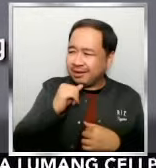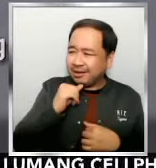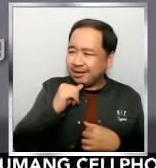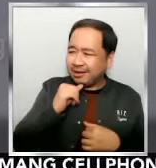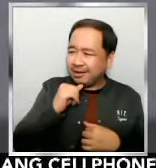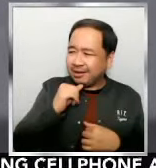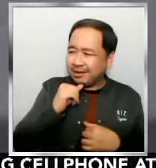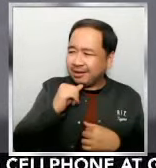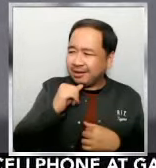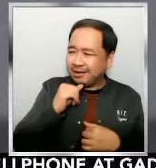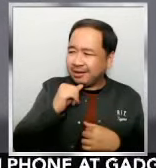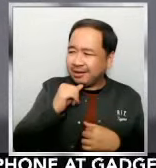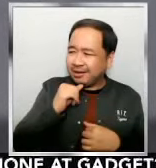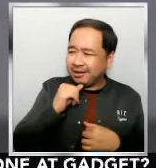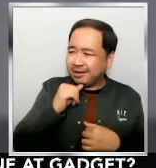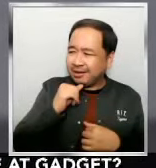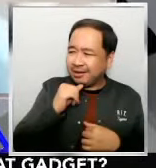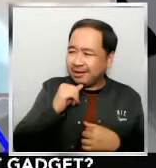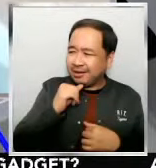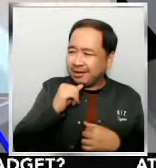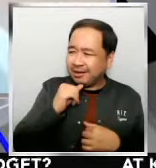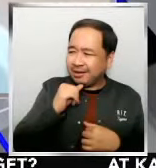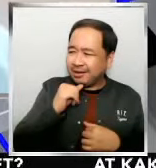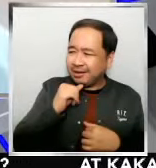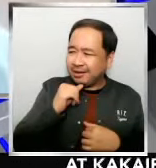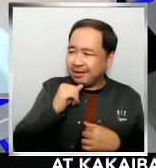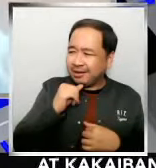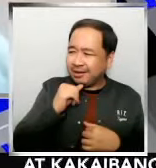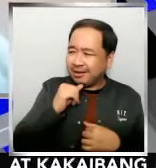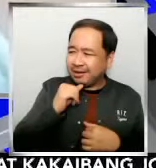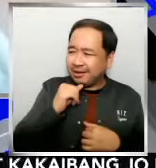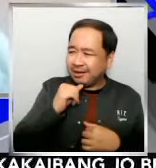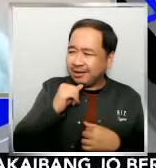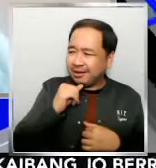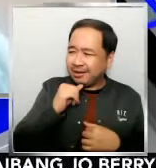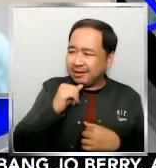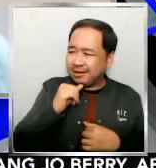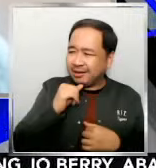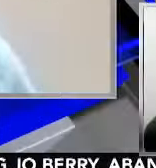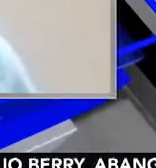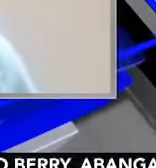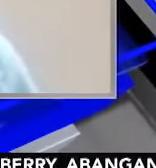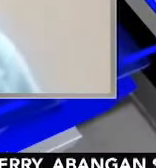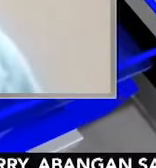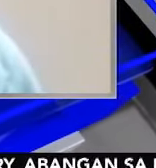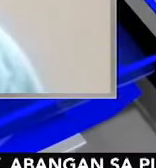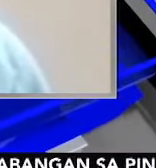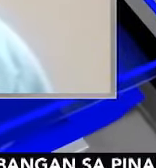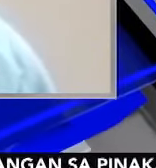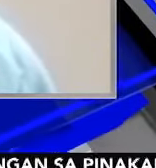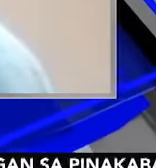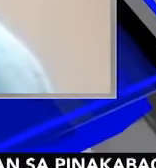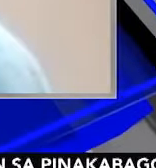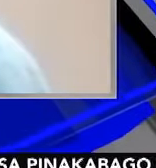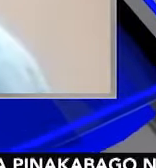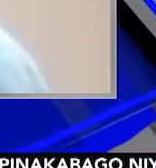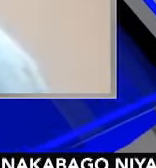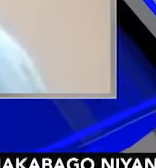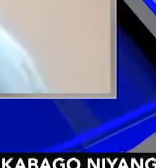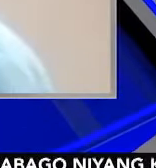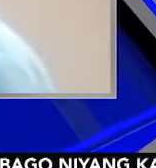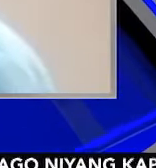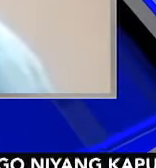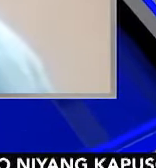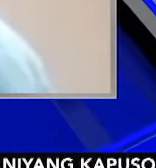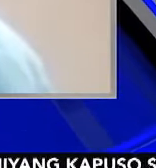payslip? Hindi, kasi ko talaga mabusisi sa mga ganong bagay. Kasi sa akin, kasi basta sumasahod ako, okay na ako. Nito ko lang din